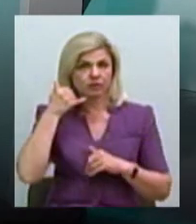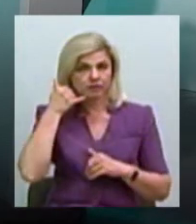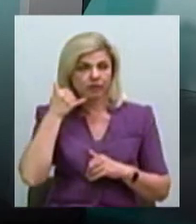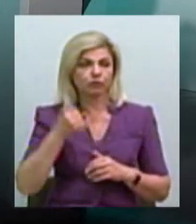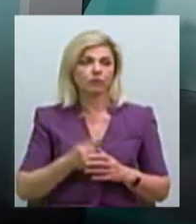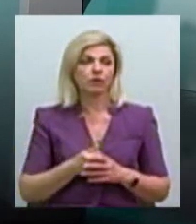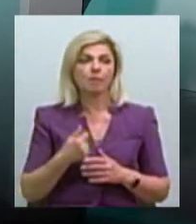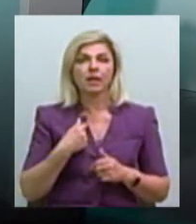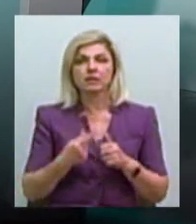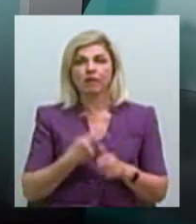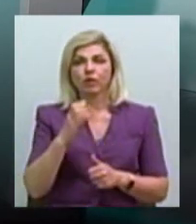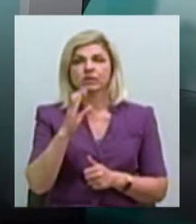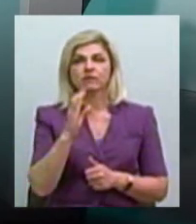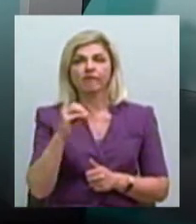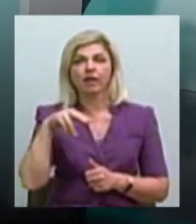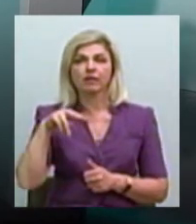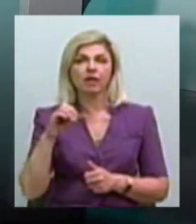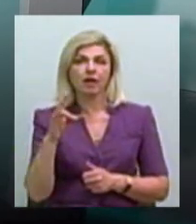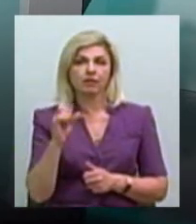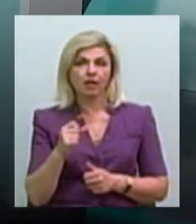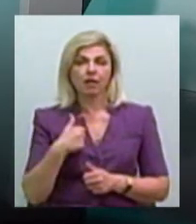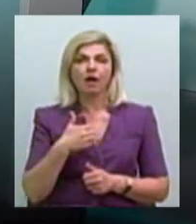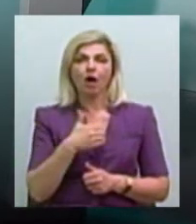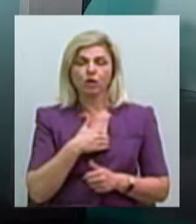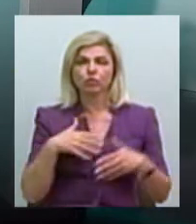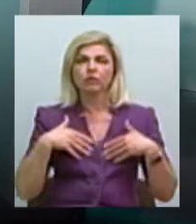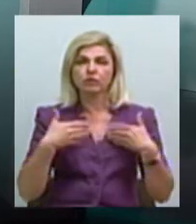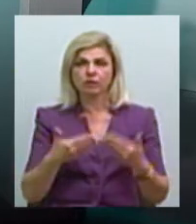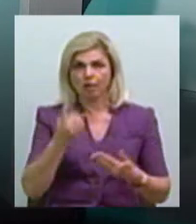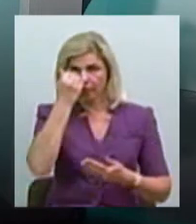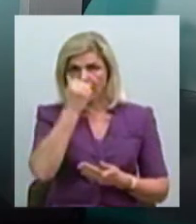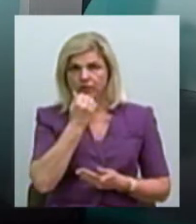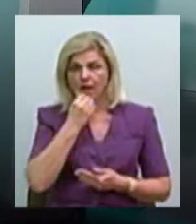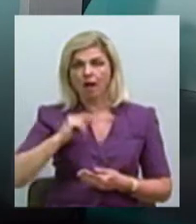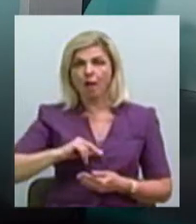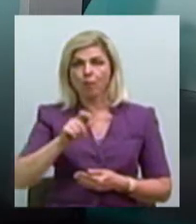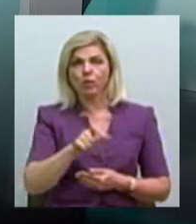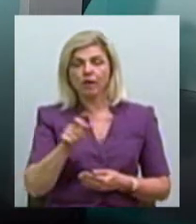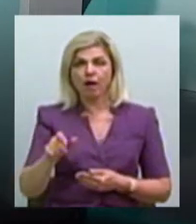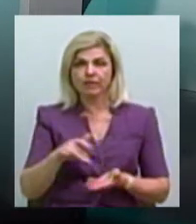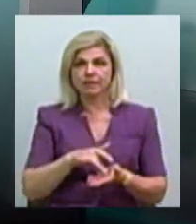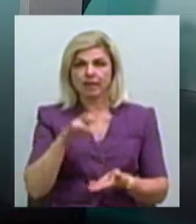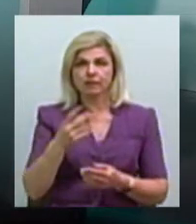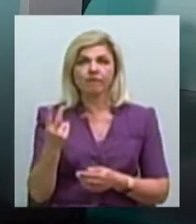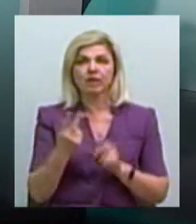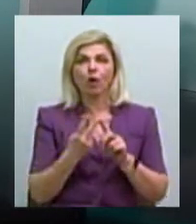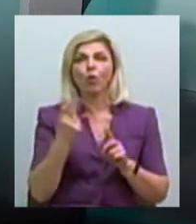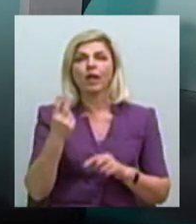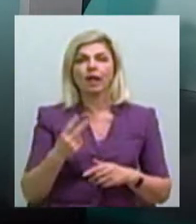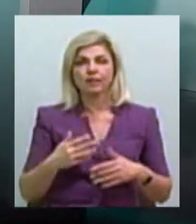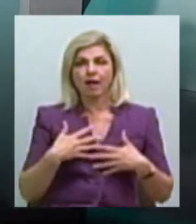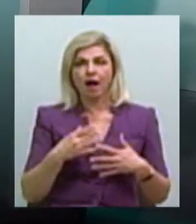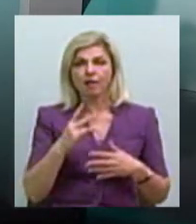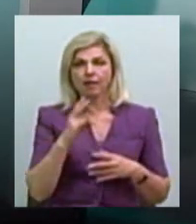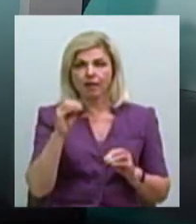вечір. Мене звати Світлана. Я хочу іскренне поблагодарити працівників центру «Второе дыхание» і